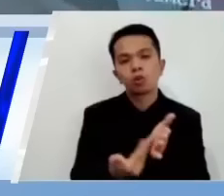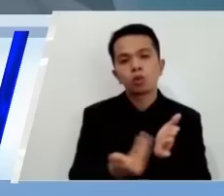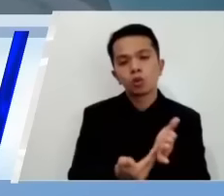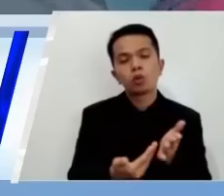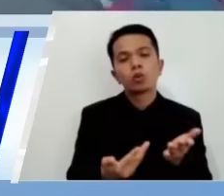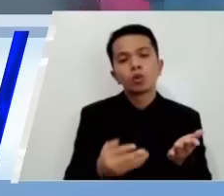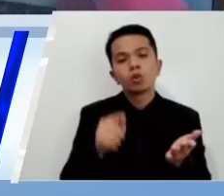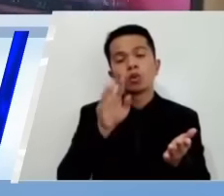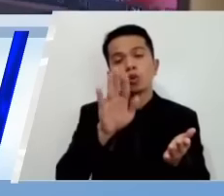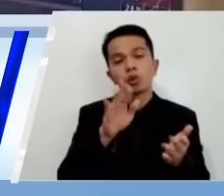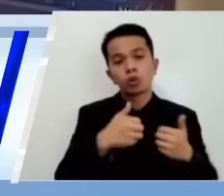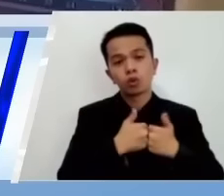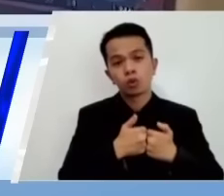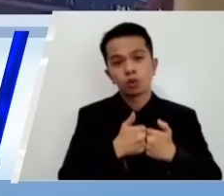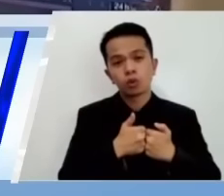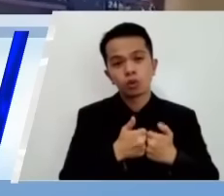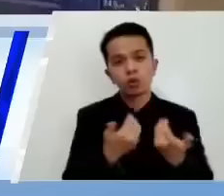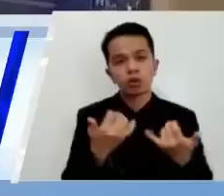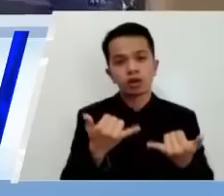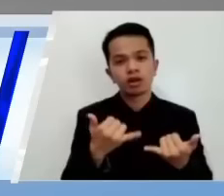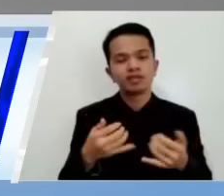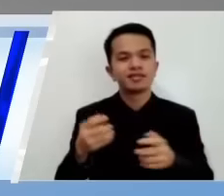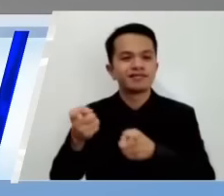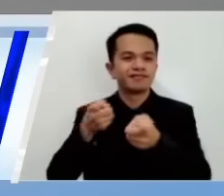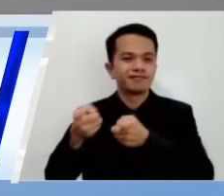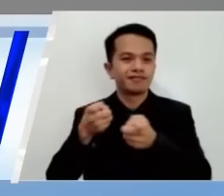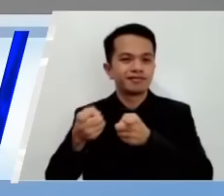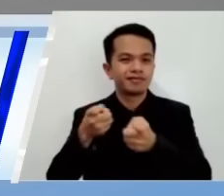karelasyon ay nagmamanage at